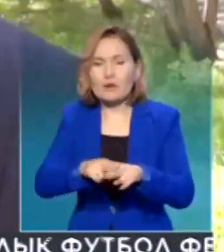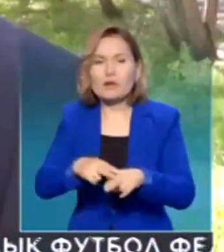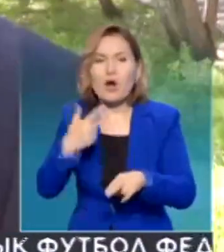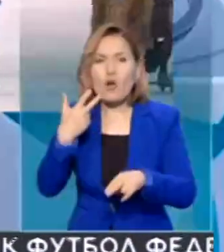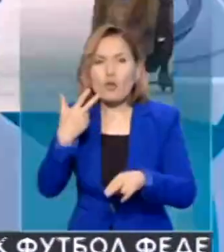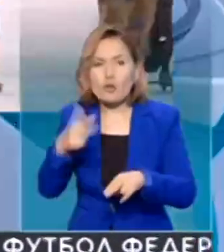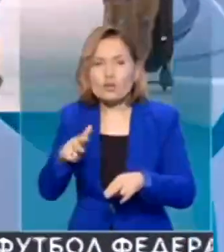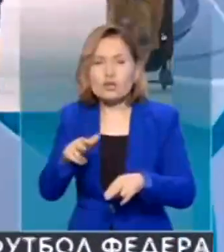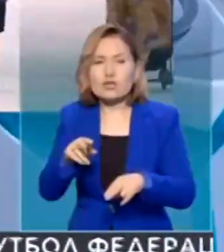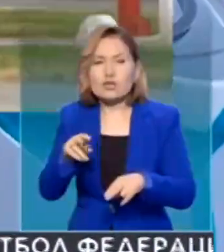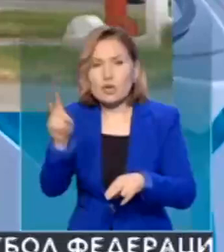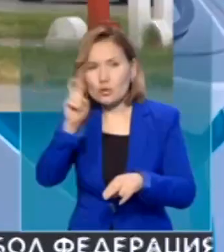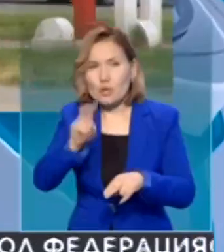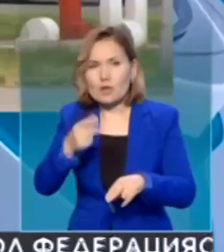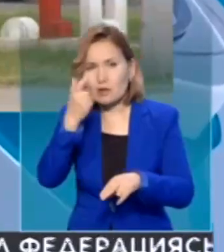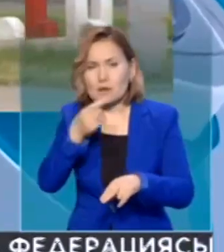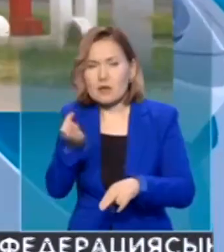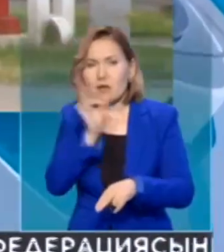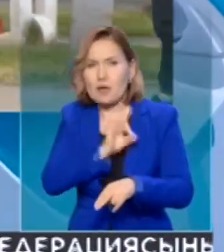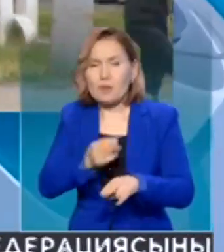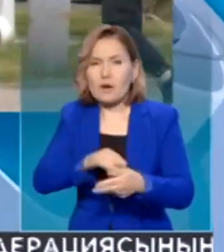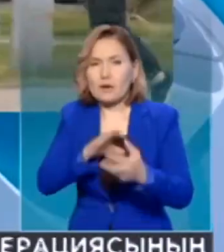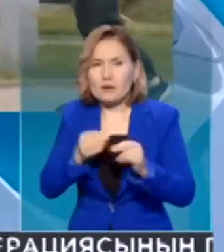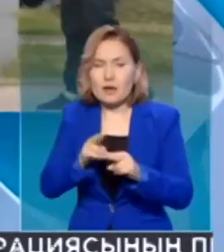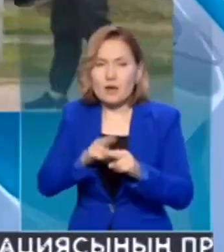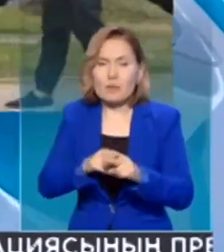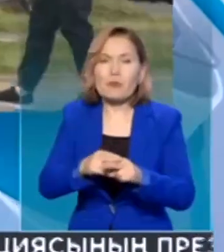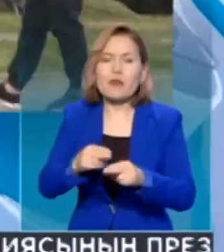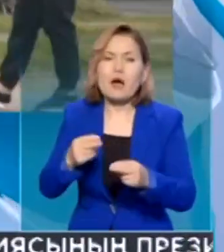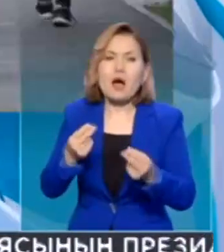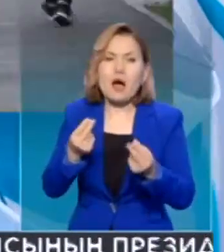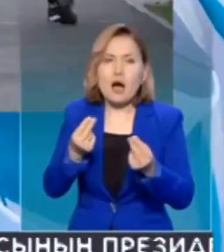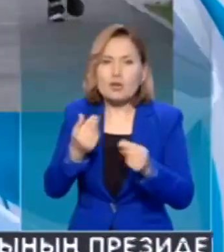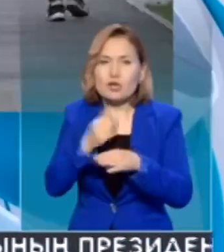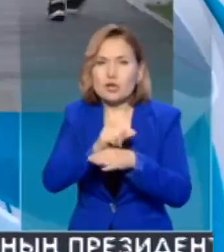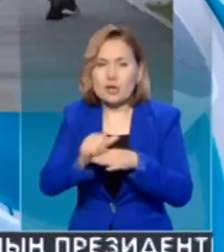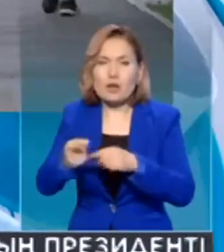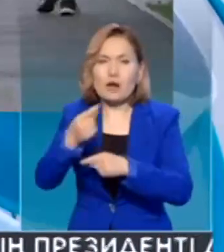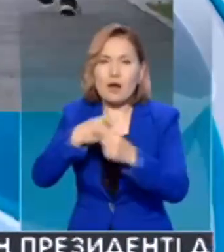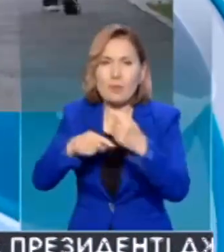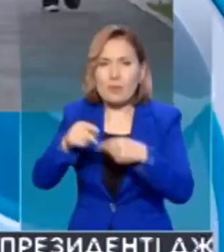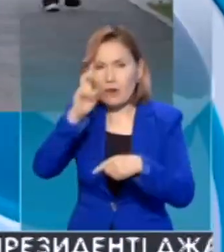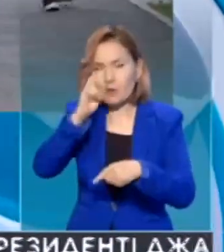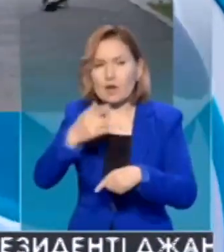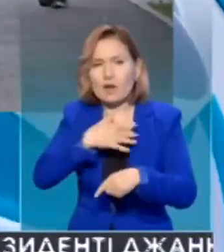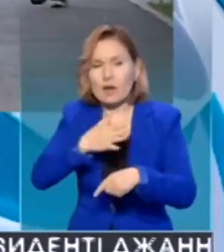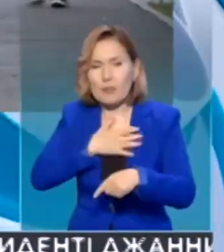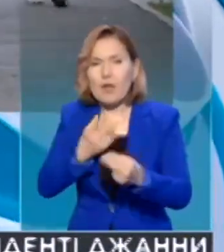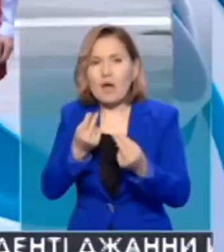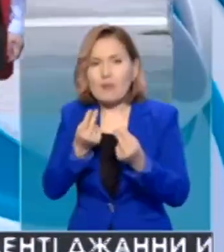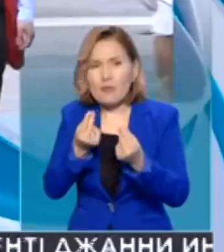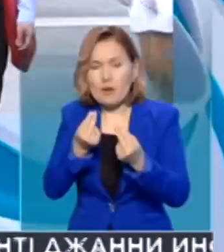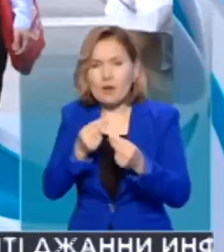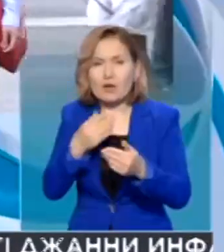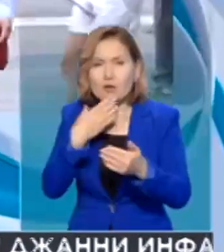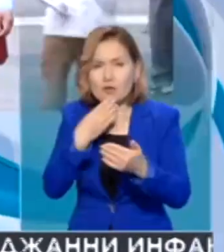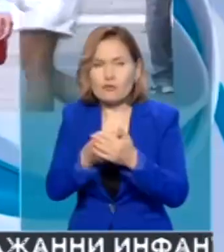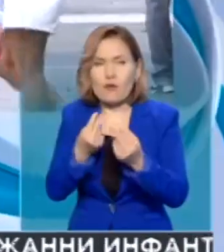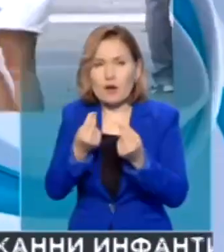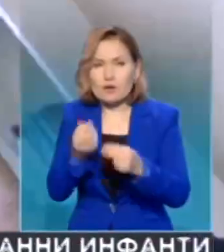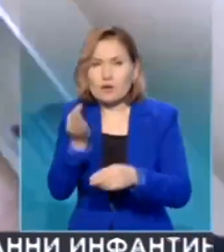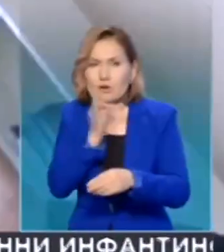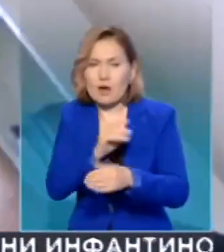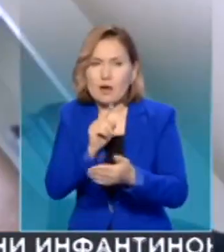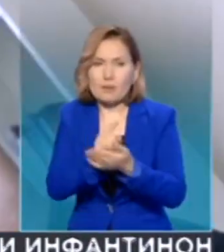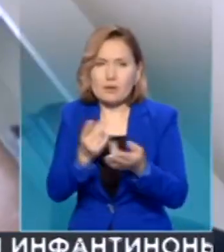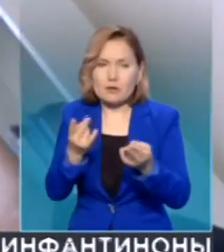шығарылған ақша. Экономистер аз болса да қайтқан ақшаның қайырымы болу үшін қаражаттың тікелей бюджетке түсуін қадағалау керек